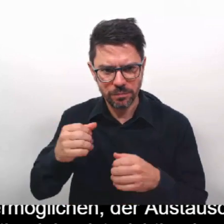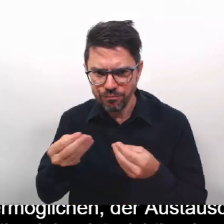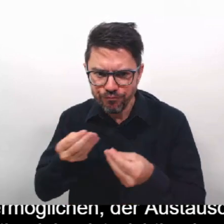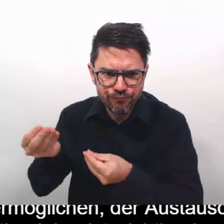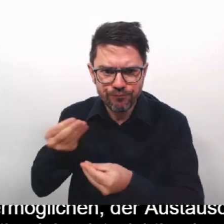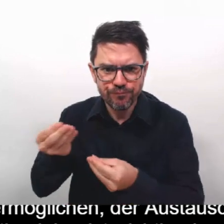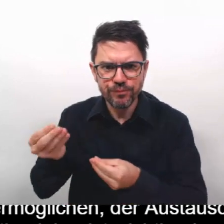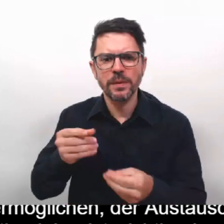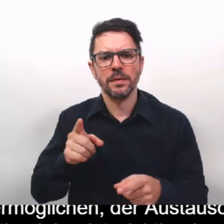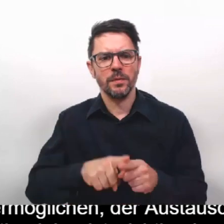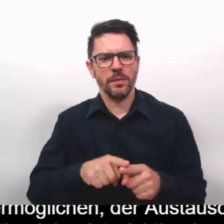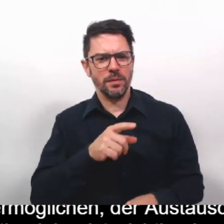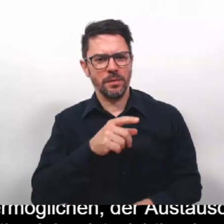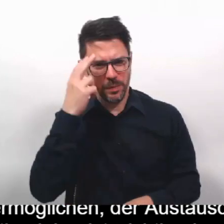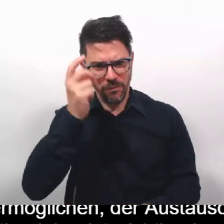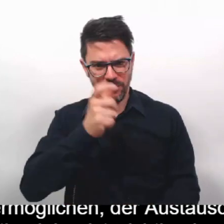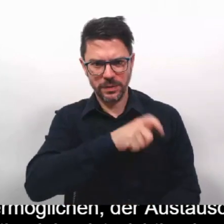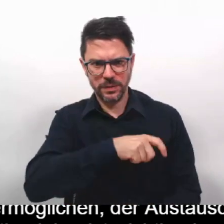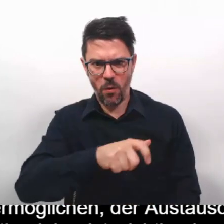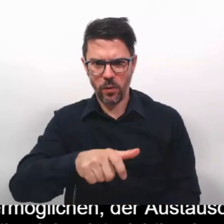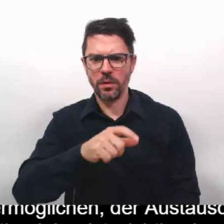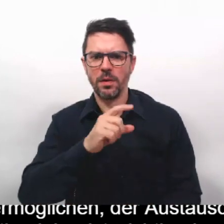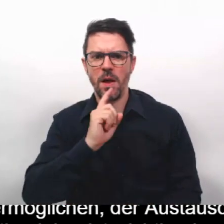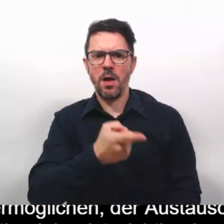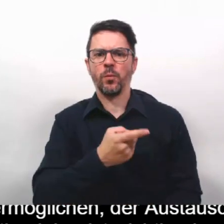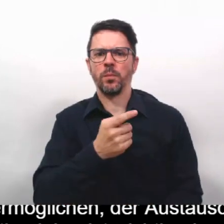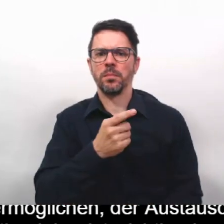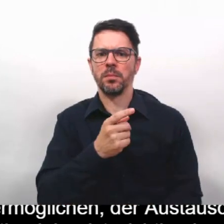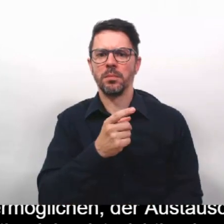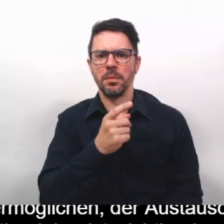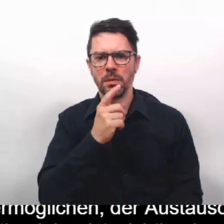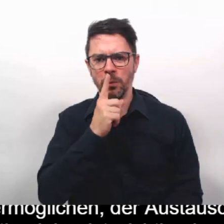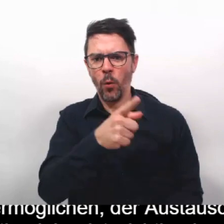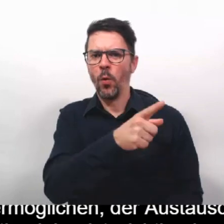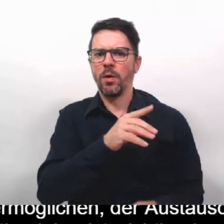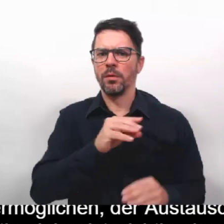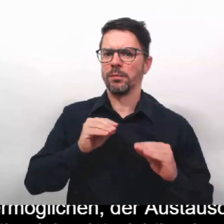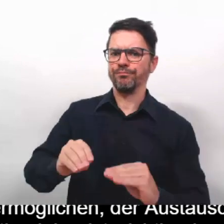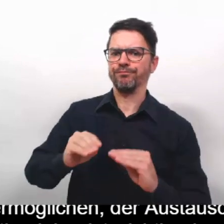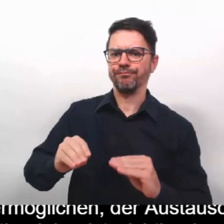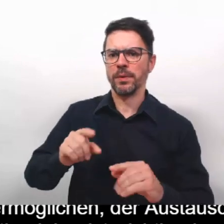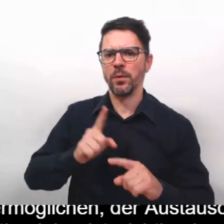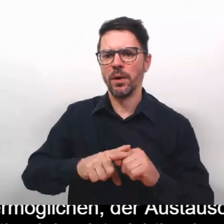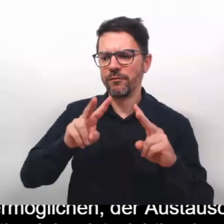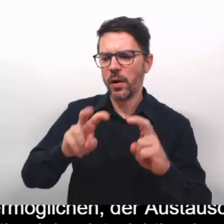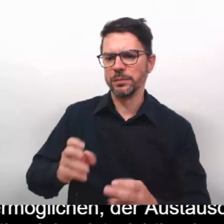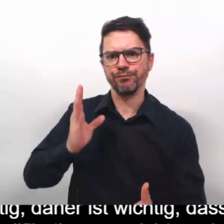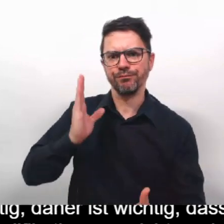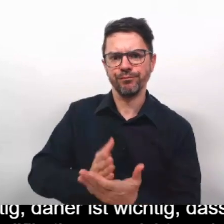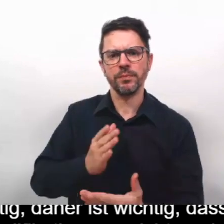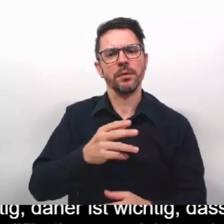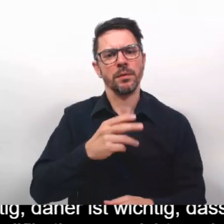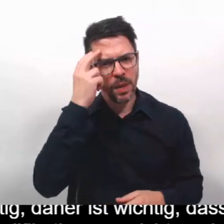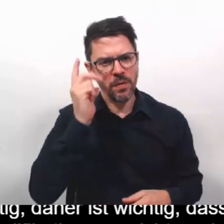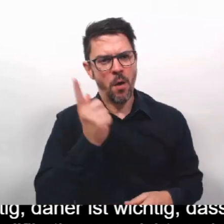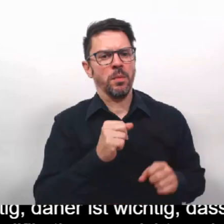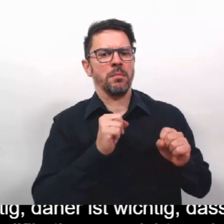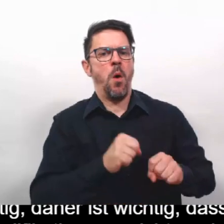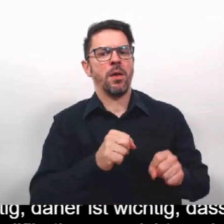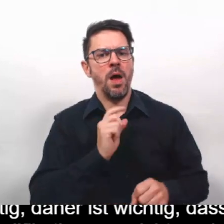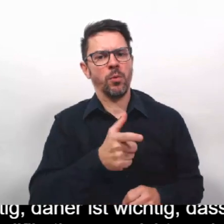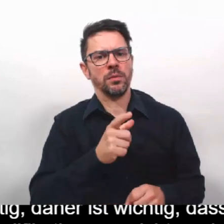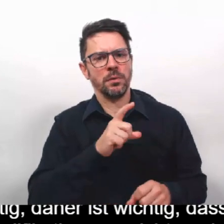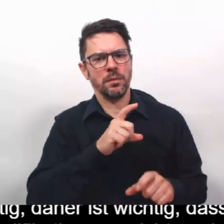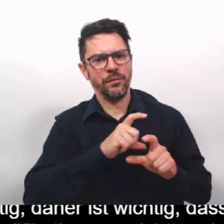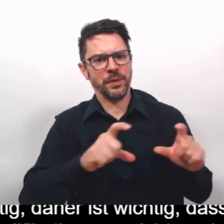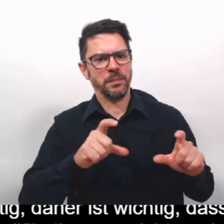Gesamtlehrdeputats. Hier helfen natürlich die zusätzlichen Stellen, die zusätzlichen Positionen, gerade in den Hochschulen für angewandte